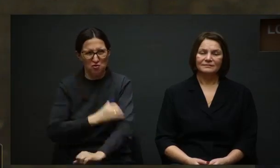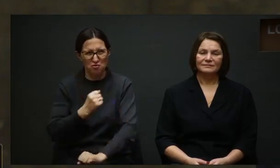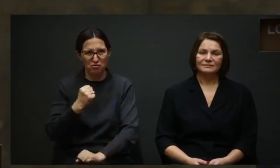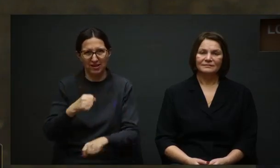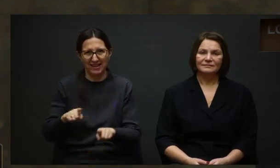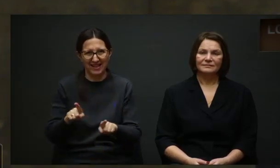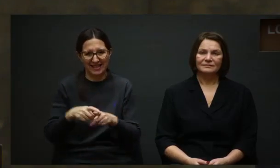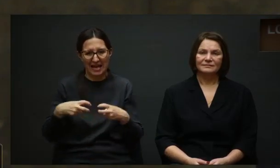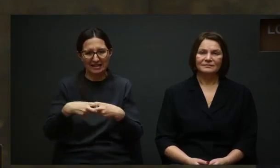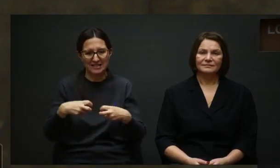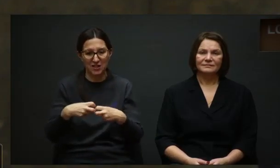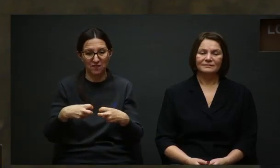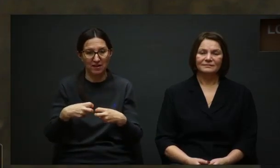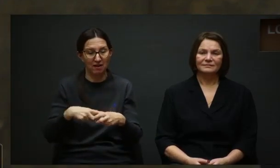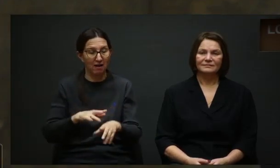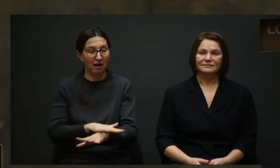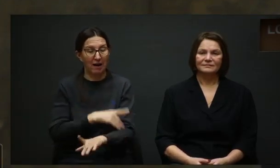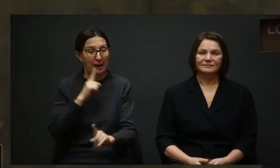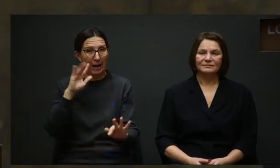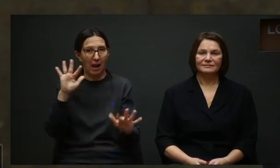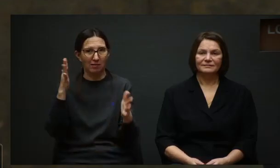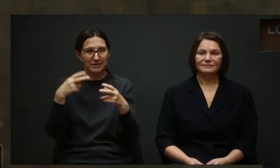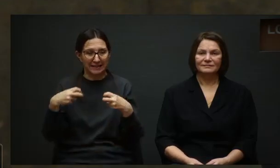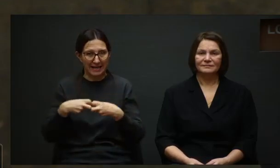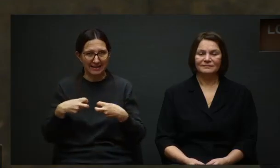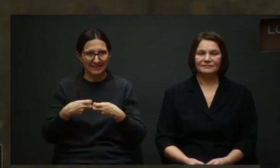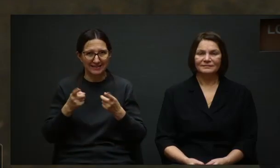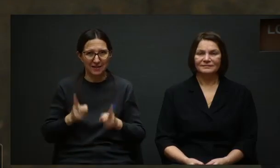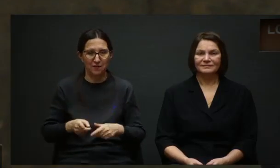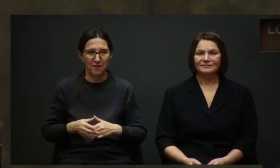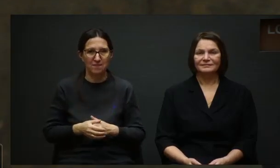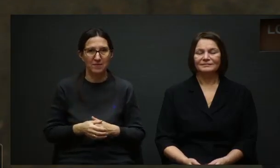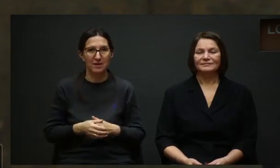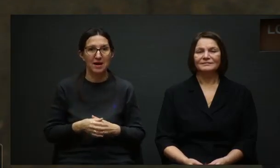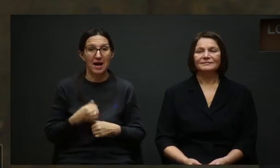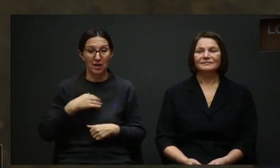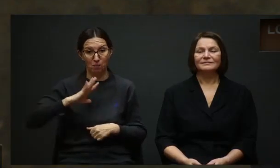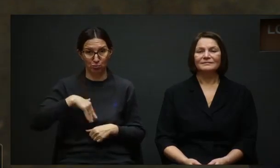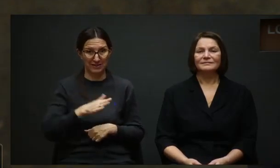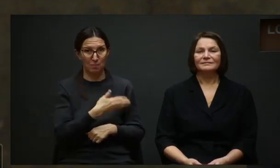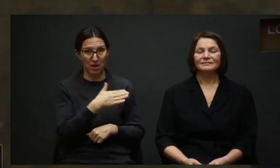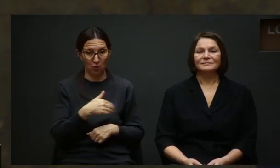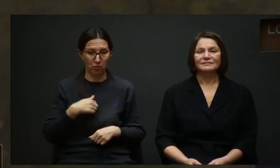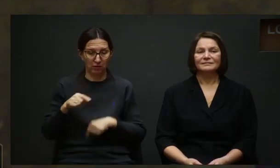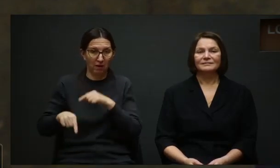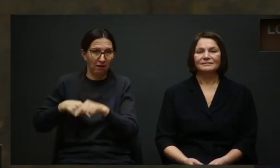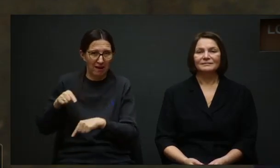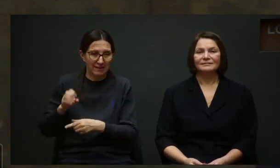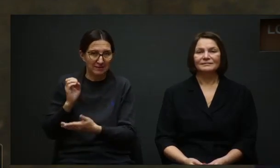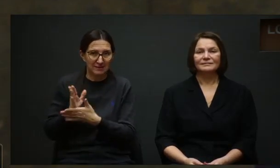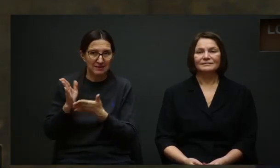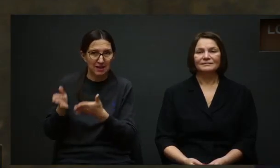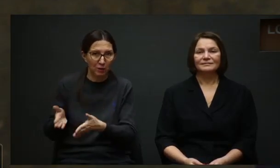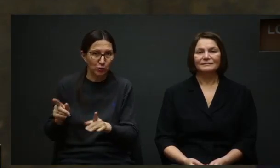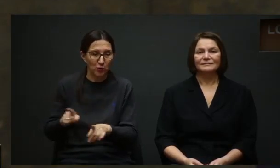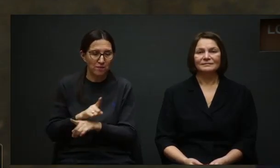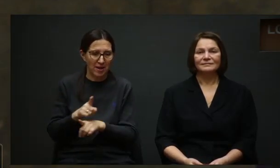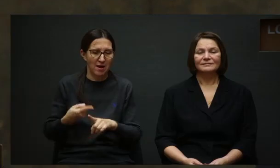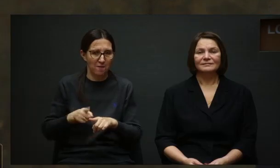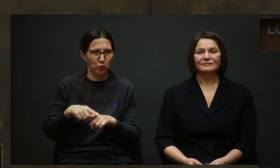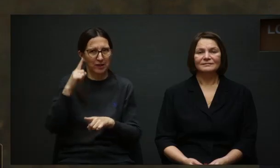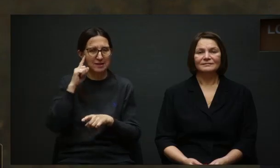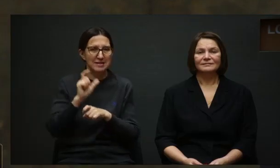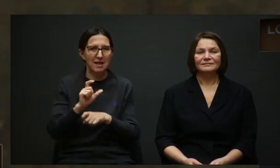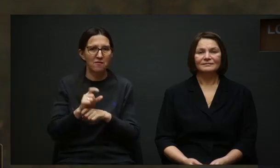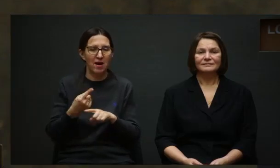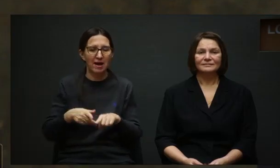сапоги, глянцевые, прямо вот резиновые. Я пришел с прогулки. Но сейчас я думаю, что вот этот вот тезис о том, что